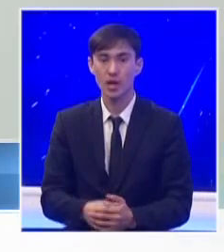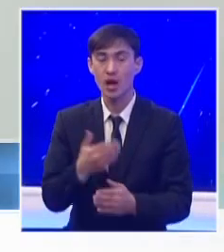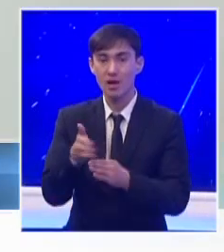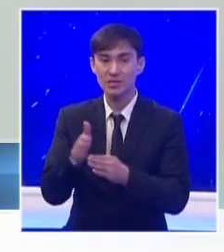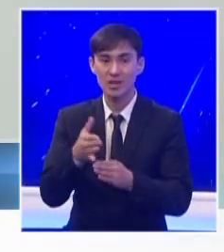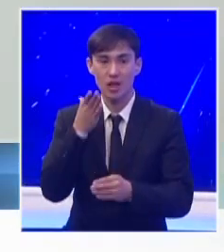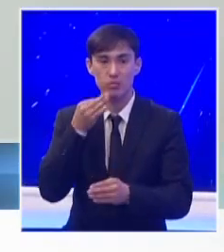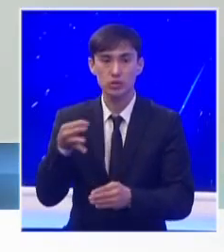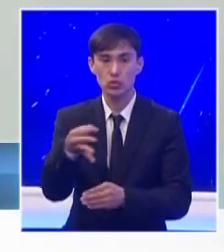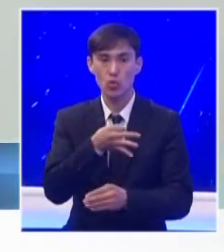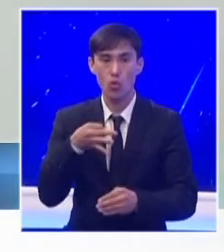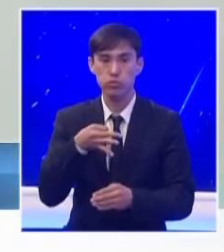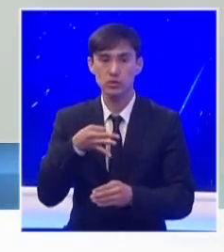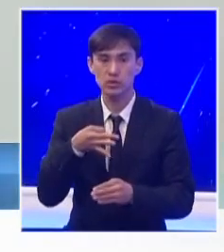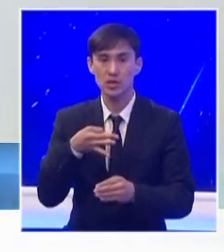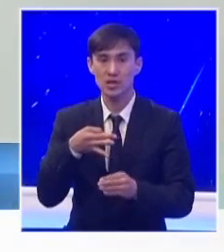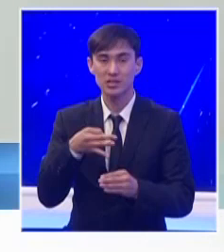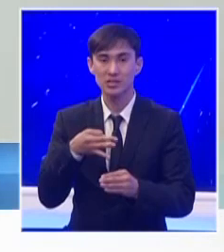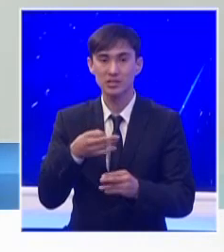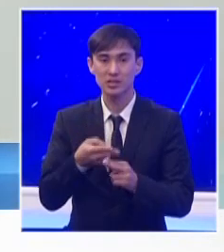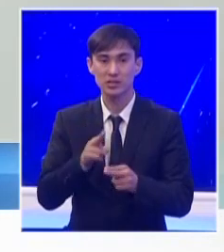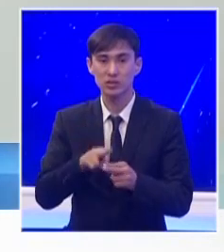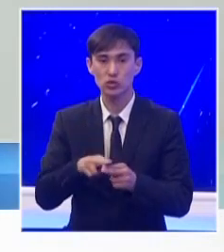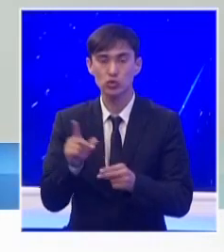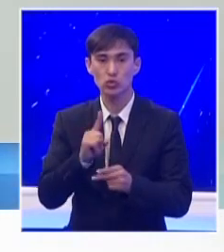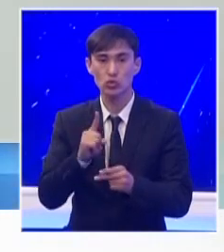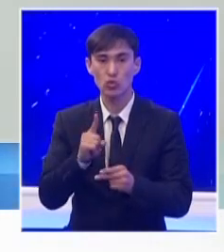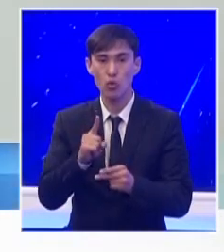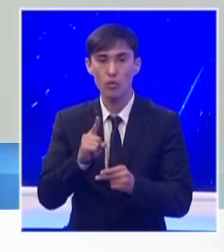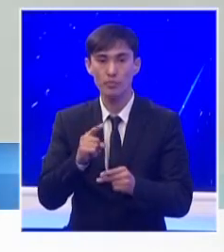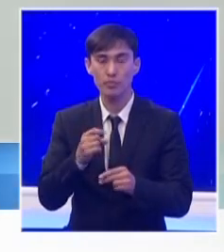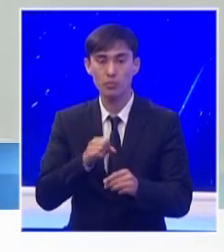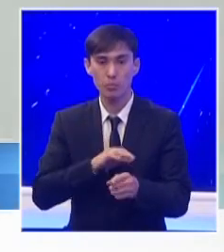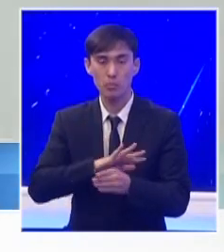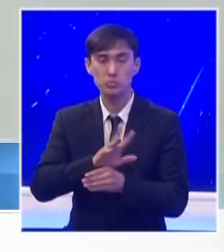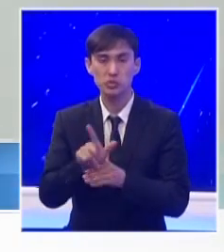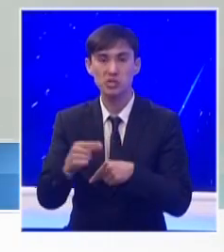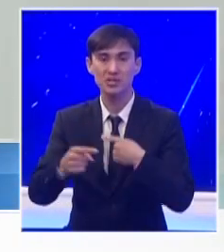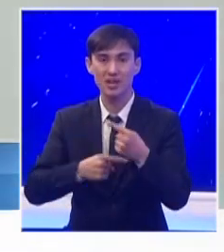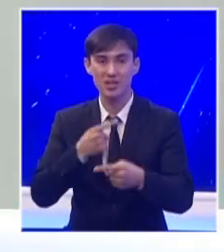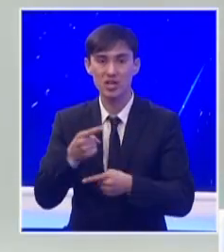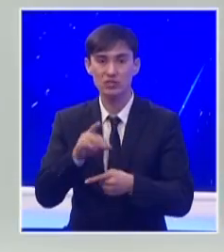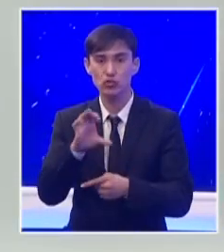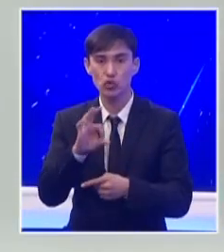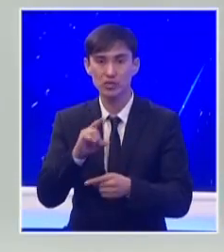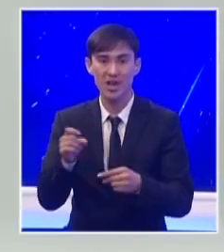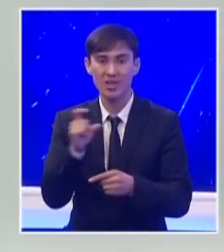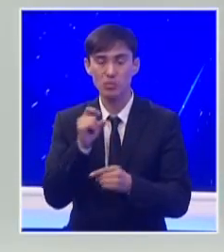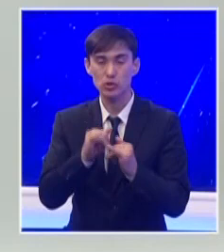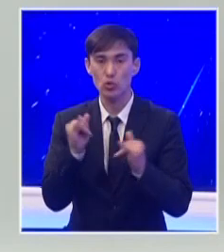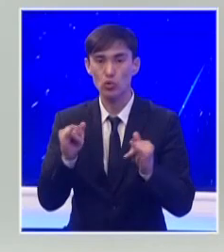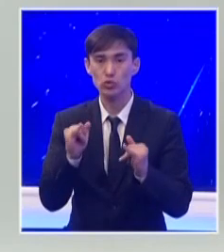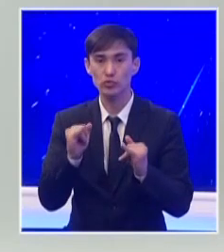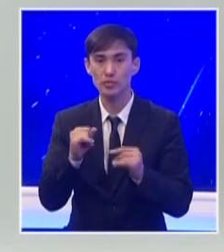Разделение Алматинской области производится не из-за того, что исчерпало свои возможности по обеспечению дальнейшего социально-экономического роста,